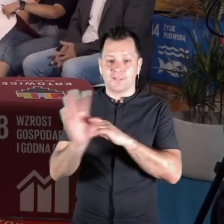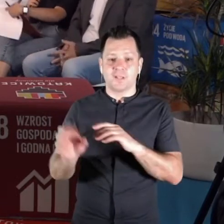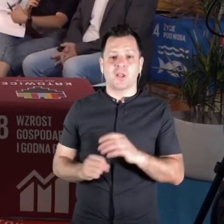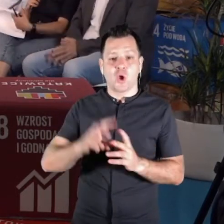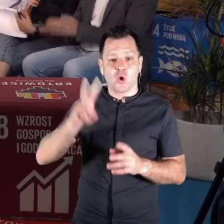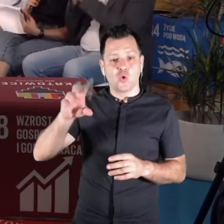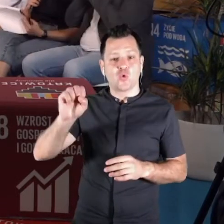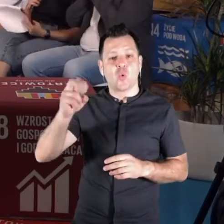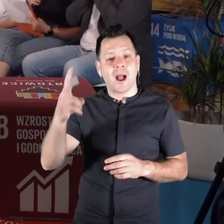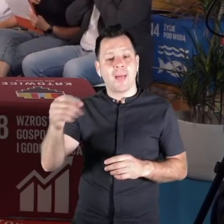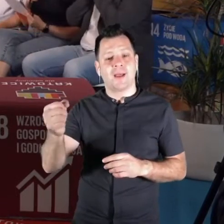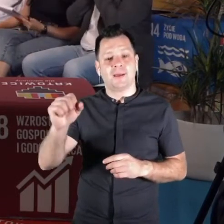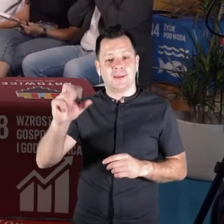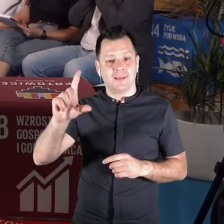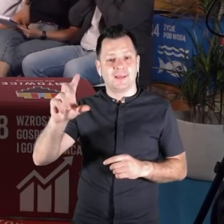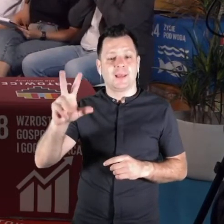about the intelligent